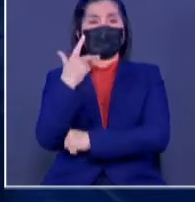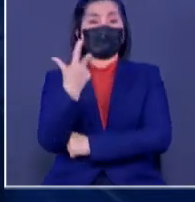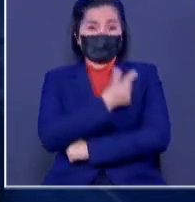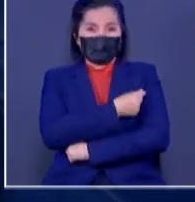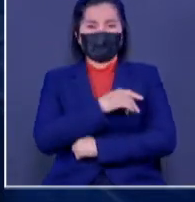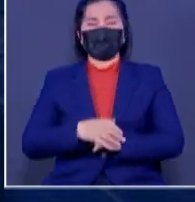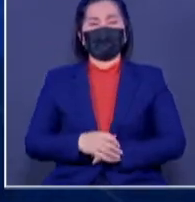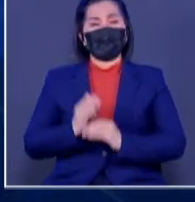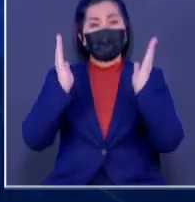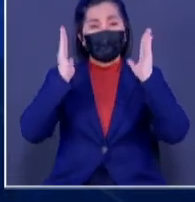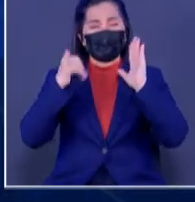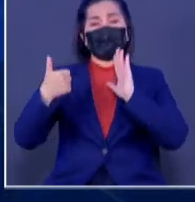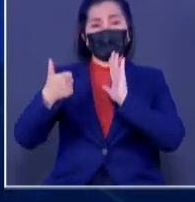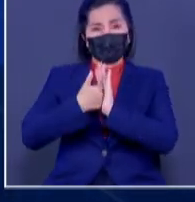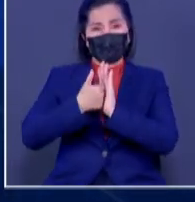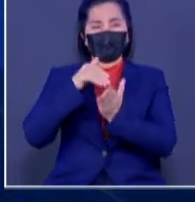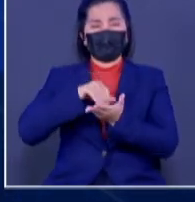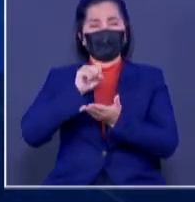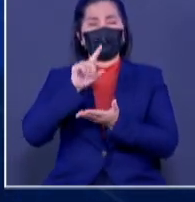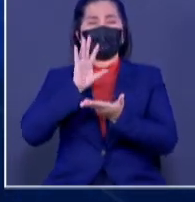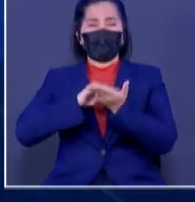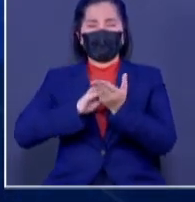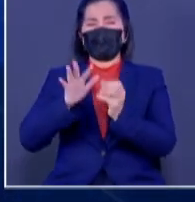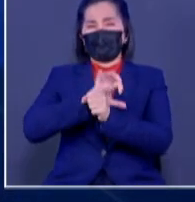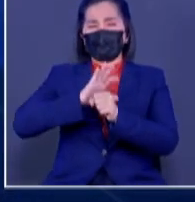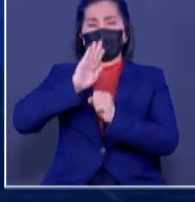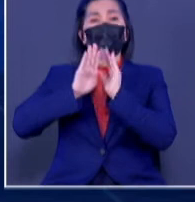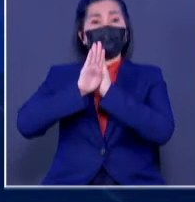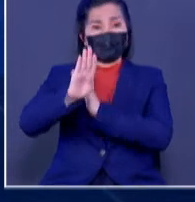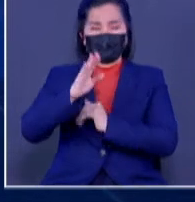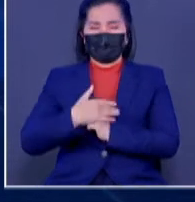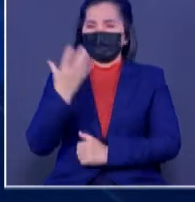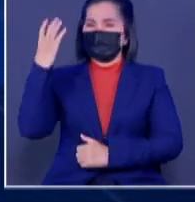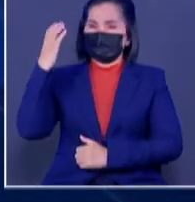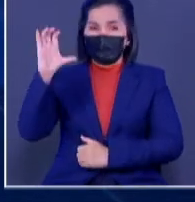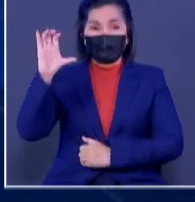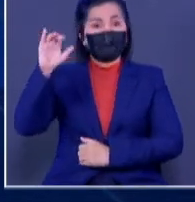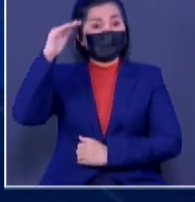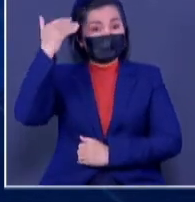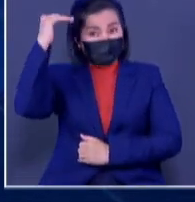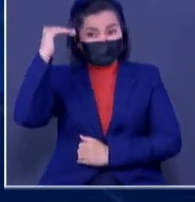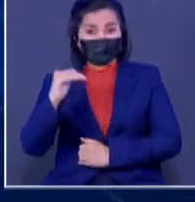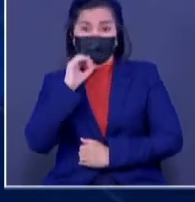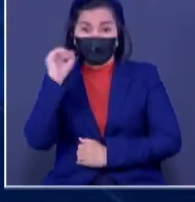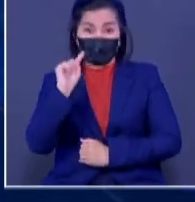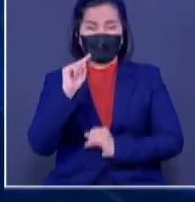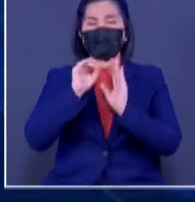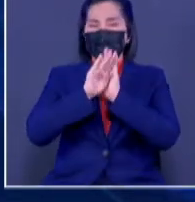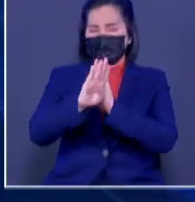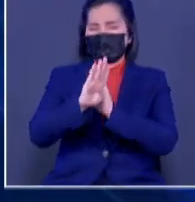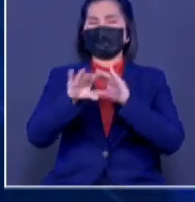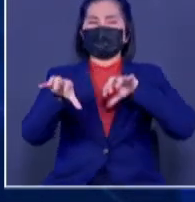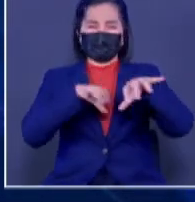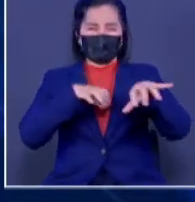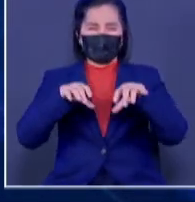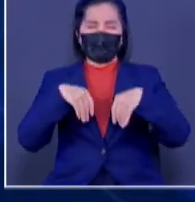ขณะที่เพจประชาสัมพันธ์ศูนย์ข้อมูลโควิดจังหวัดบุรีรัมย์ค่ะก็ได้โพสต์ข้อความระบุนะคะว่าทางจังหวัดบุรีรัมย์ได้ดำเนินการ